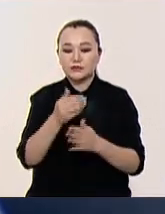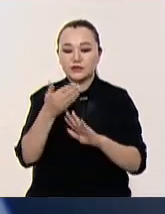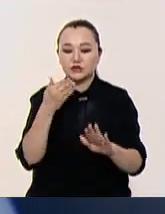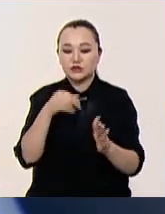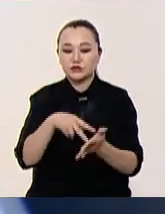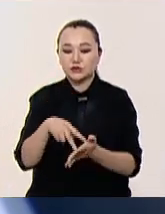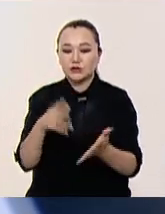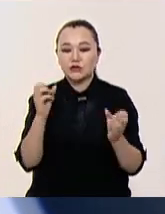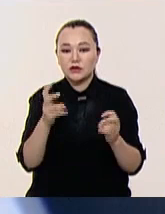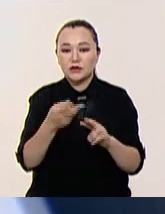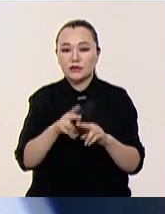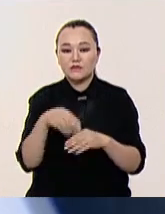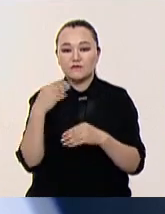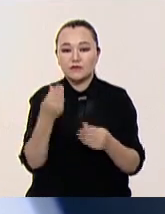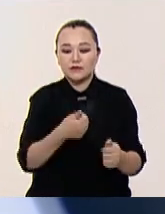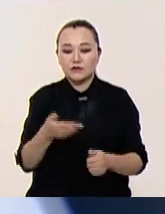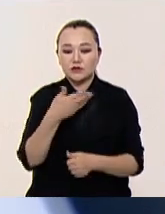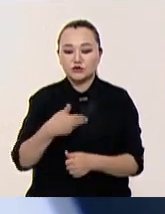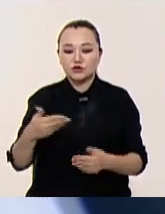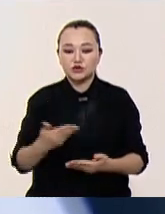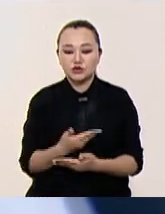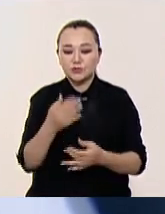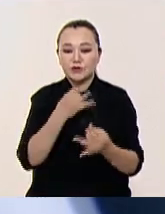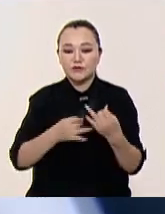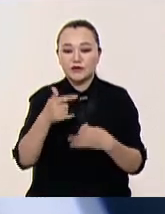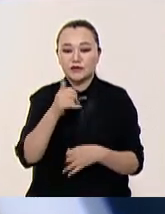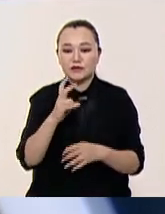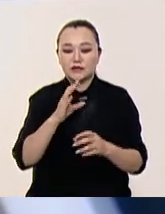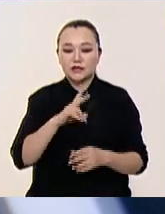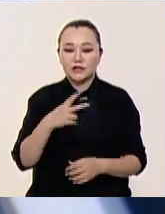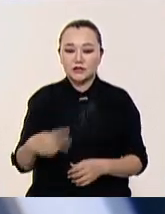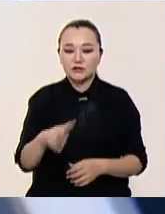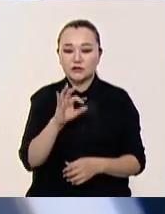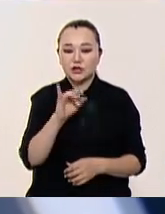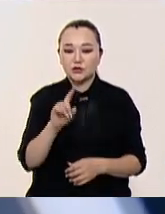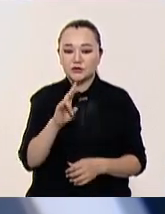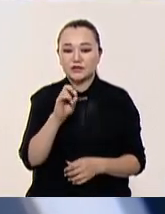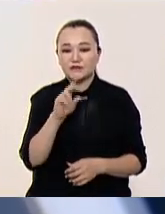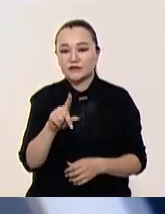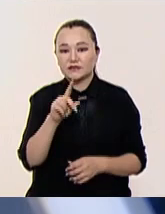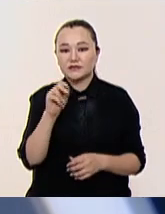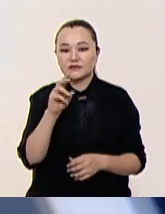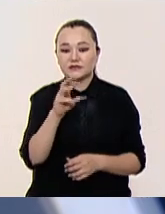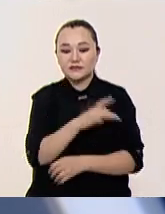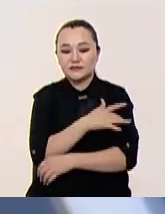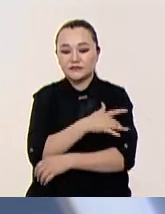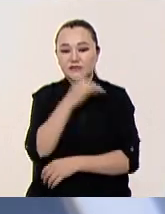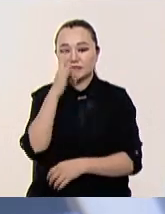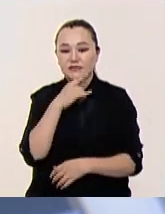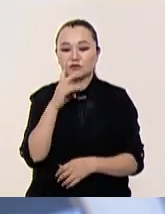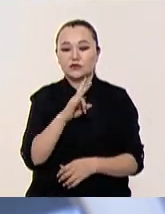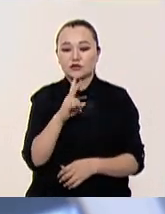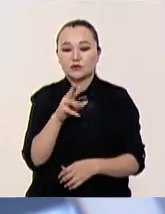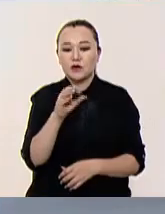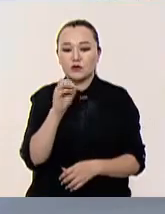О том, как это может повлиять на нашу жизнь, поговорим с генеральным директором Союза нефтесервисных компаний Казахстана